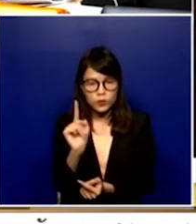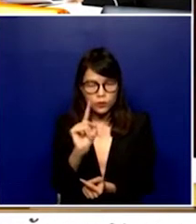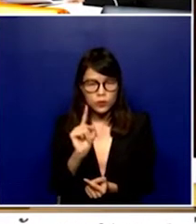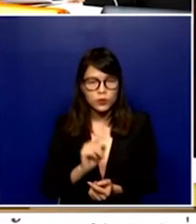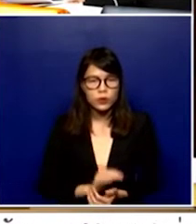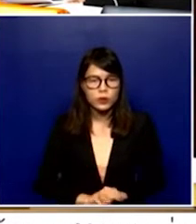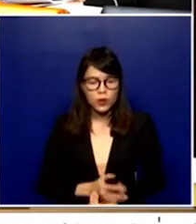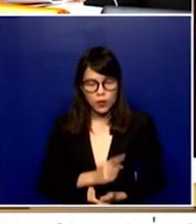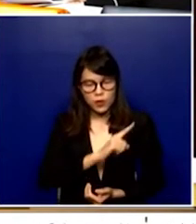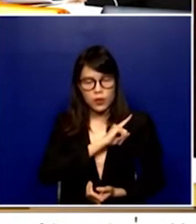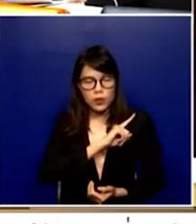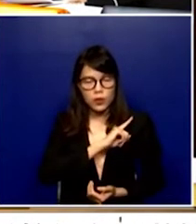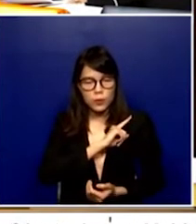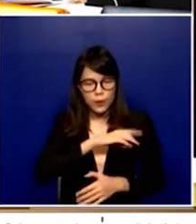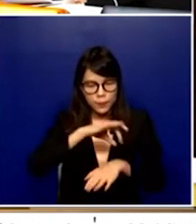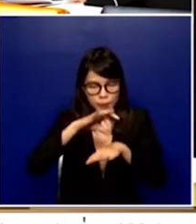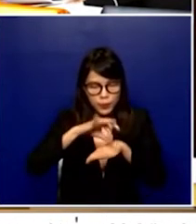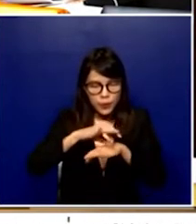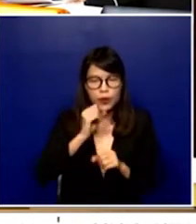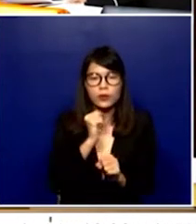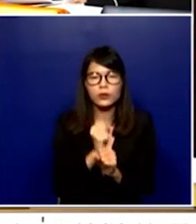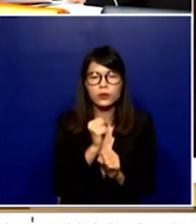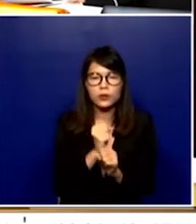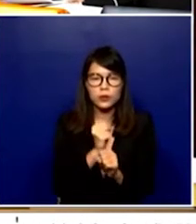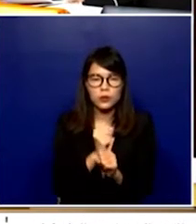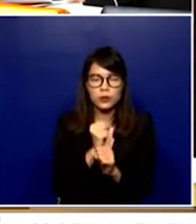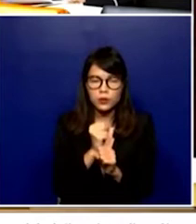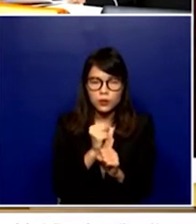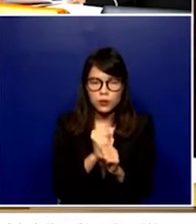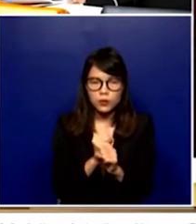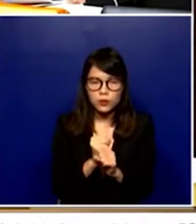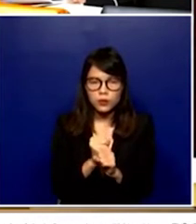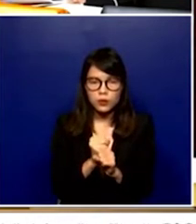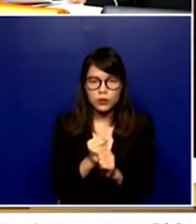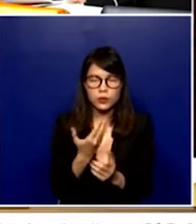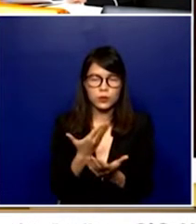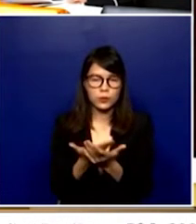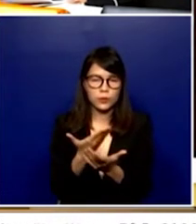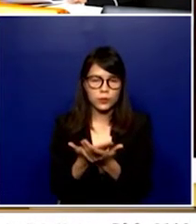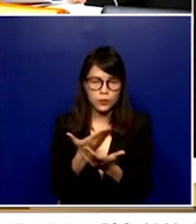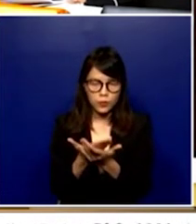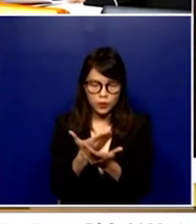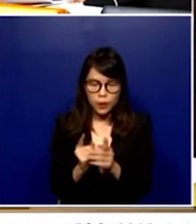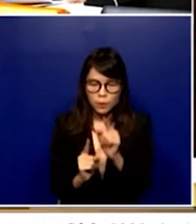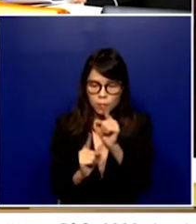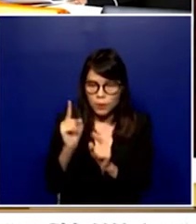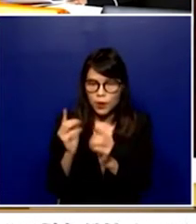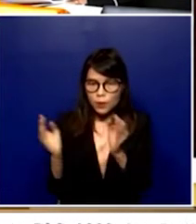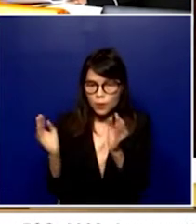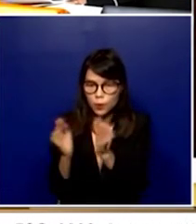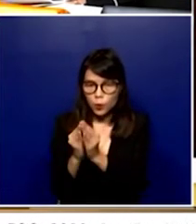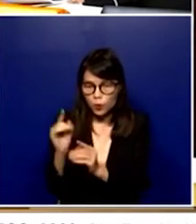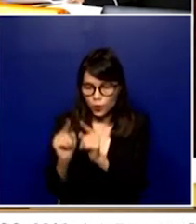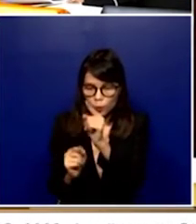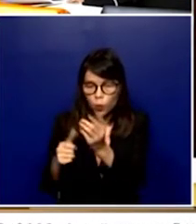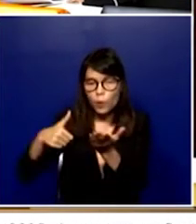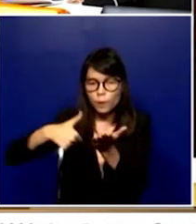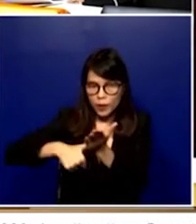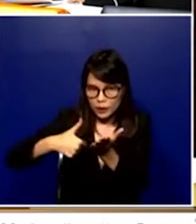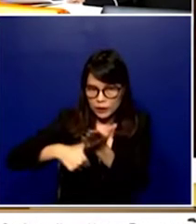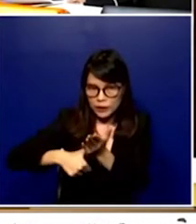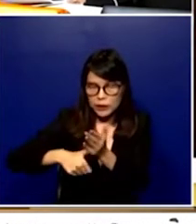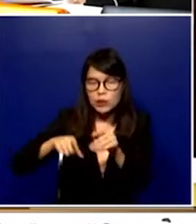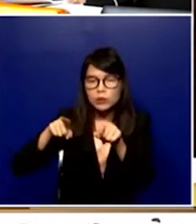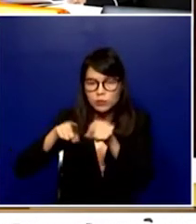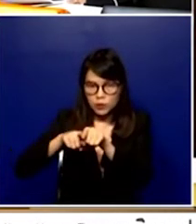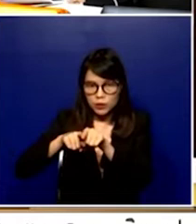มาจากหน้าที่หรอตำแหน่งงานที่ทำต้องถือเป็ไรได้พึงประเมิน นำไปรวมเพื่อคำนวผสียื่นแบบภอง